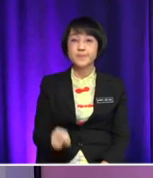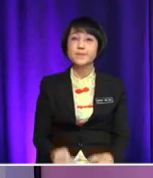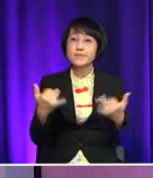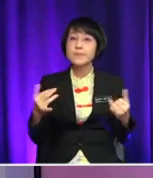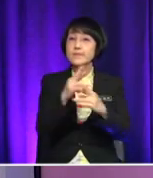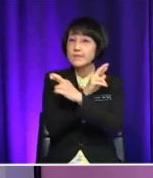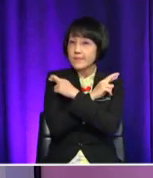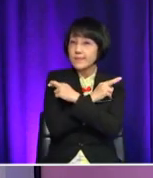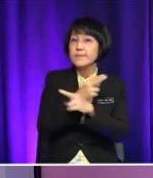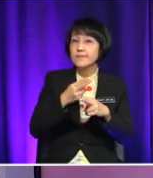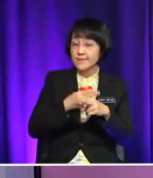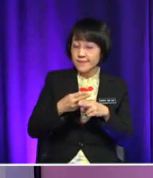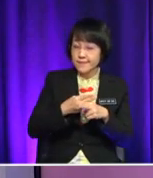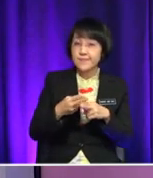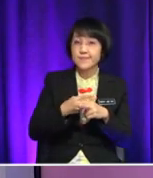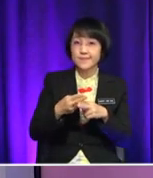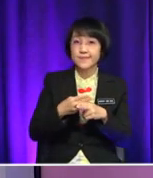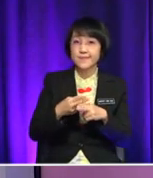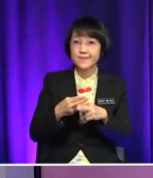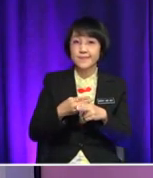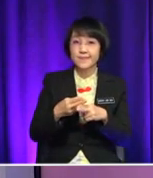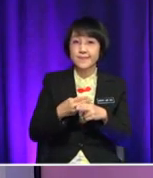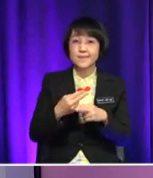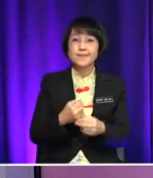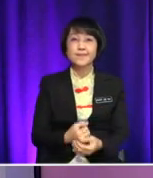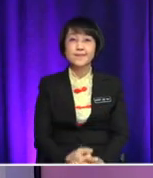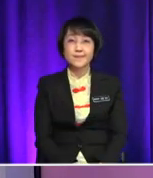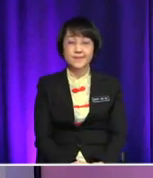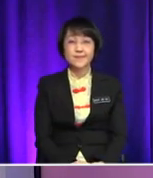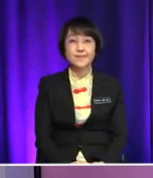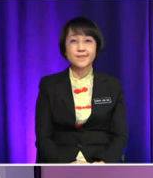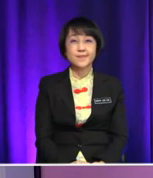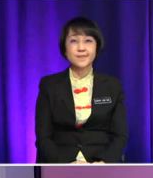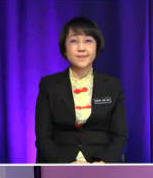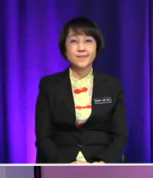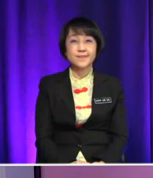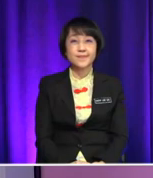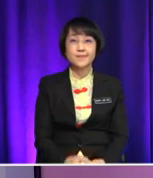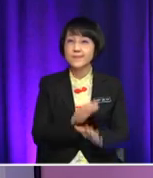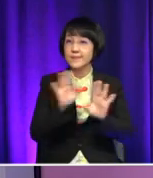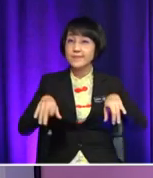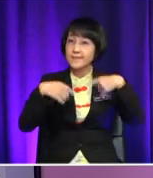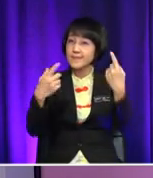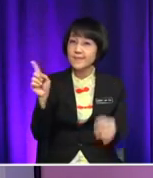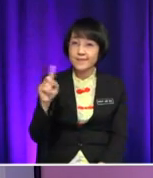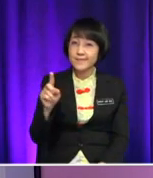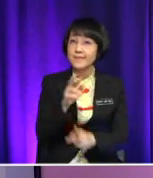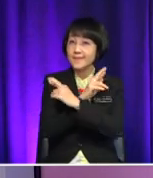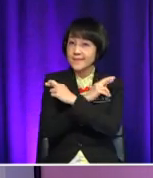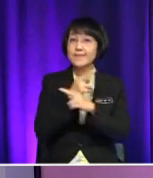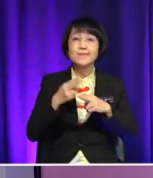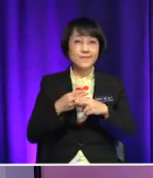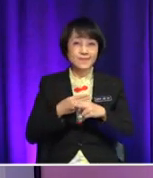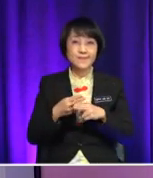ke pas ini dengan lebih banyak lagi pesen daripada Cikgu bagi memahami mata pelajaran bahasa Melayu jadi jangan cuma menaiki tiba-tiba